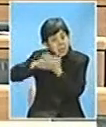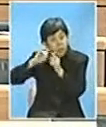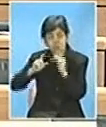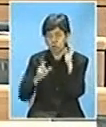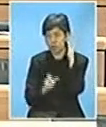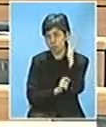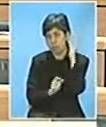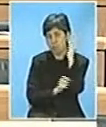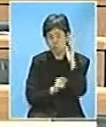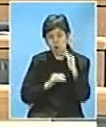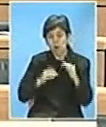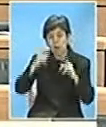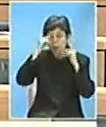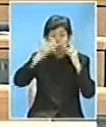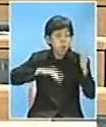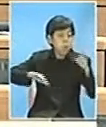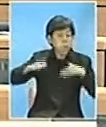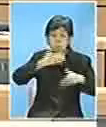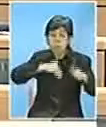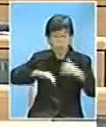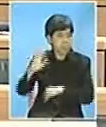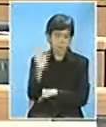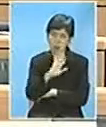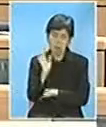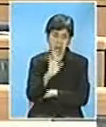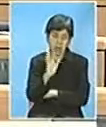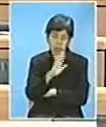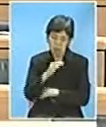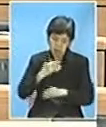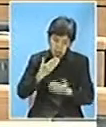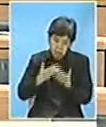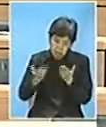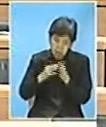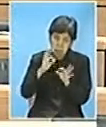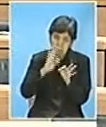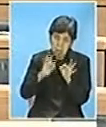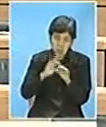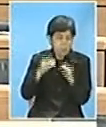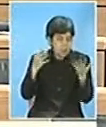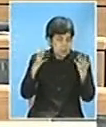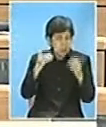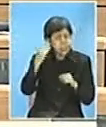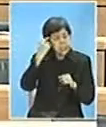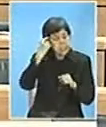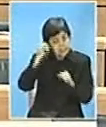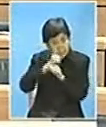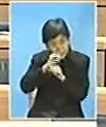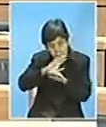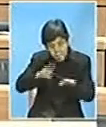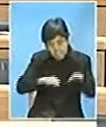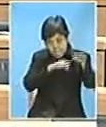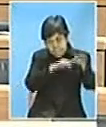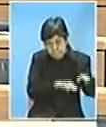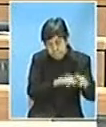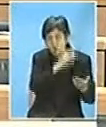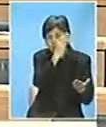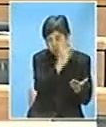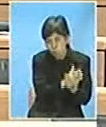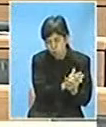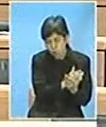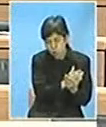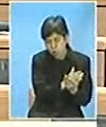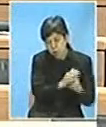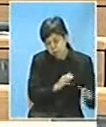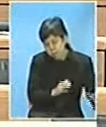งคโปร์นะครับปล่อยให้รถป่าวิ่งวนไปวนมาก็สูญเสียพลังงานถ้ามีจุดจอดชัดเจนเพราะว่าเราเองเหมือนจุดป้ายรถเมล์ถ้าเราขึ้นแท็กซี่นะครับ